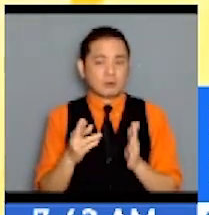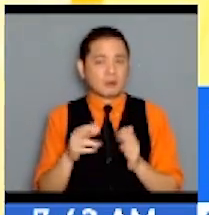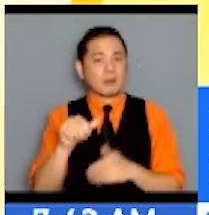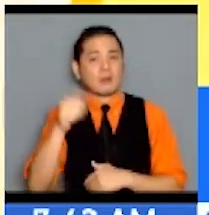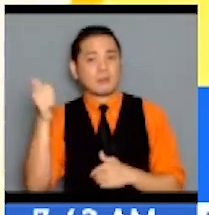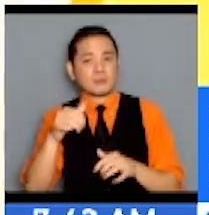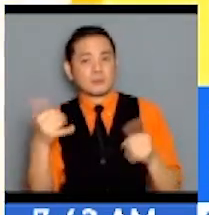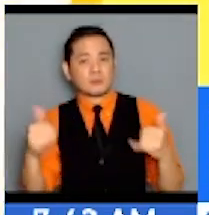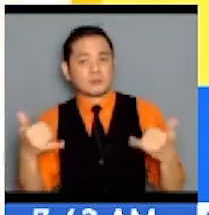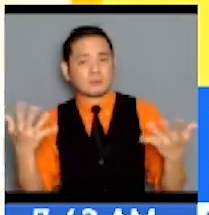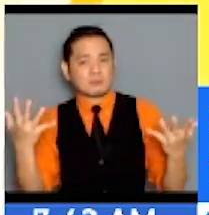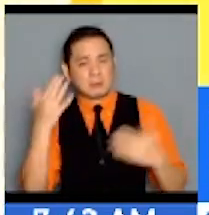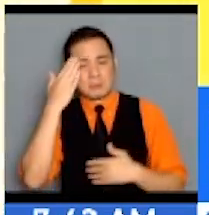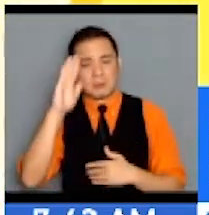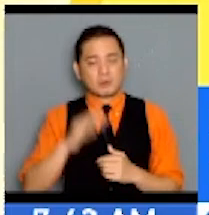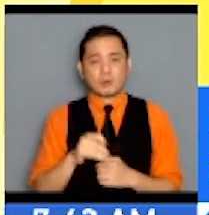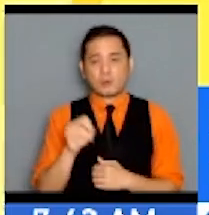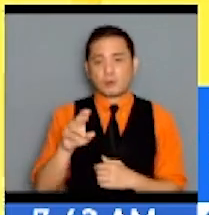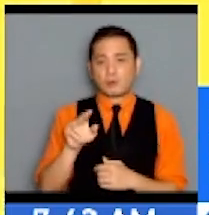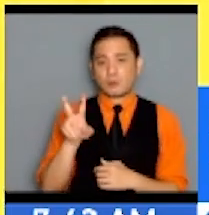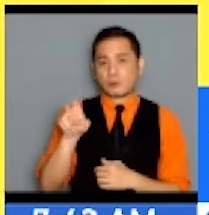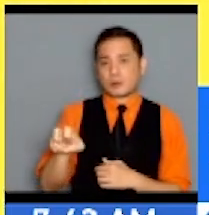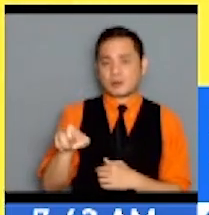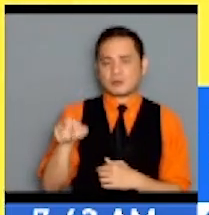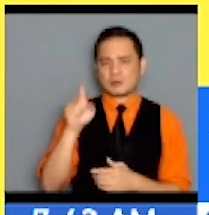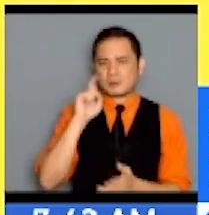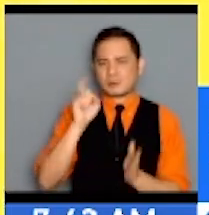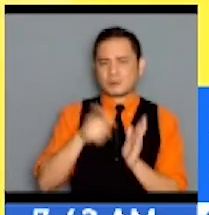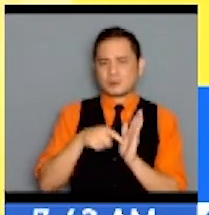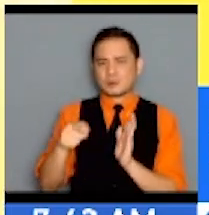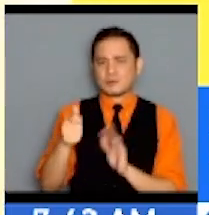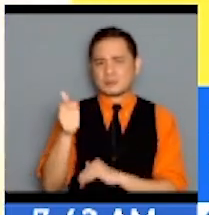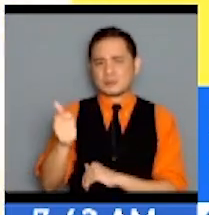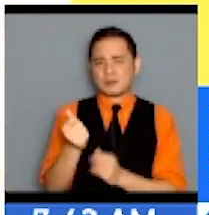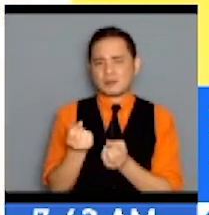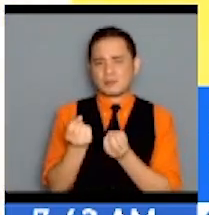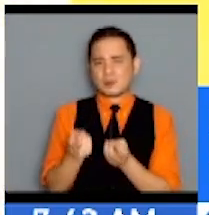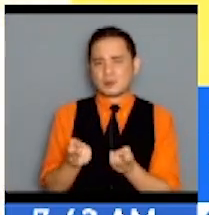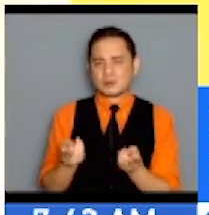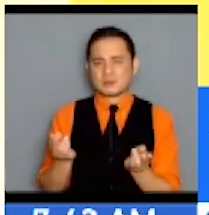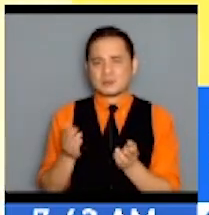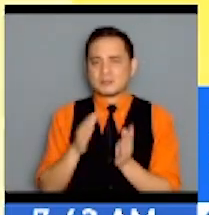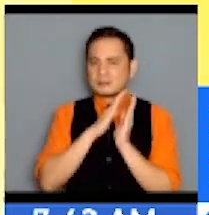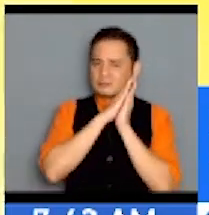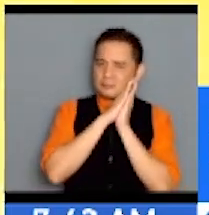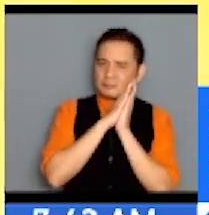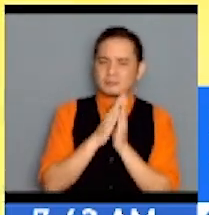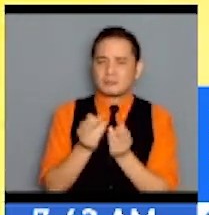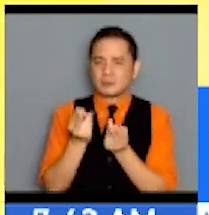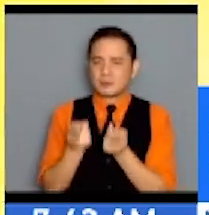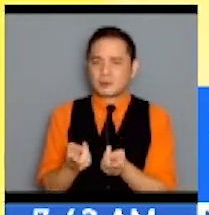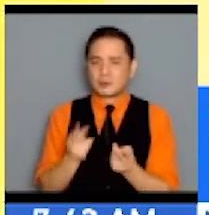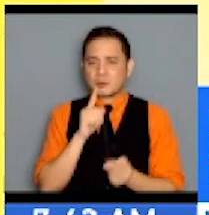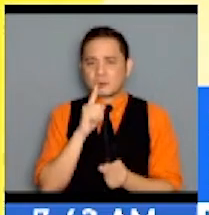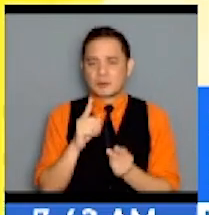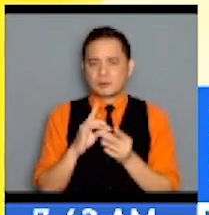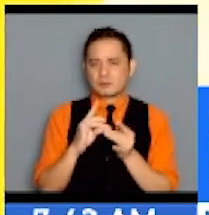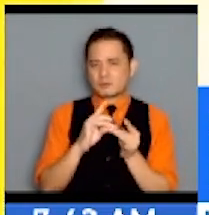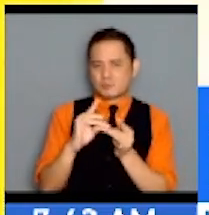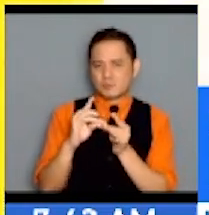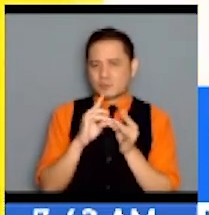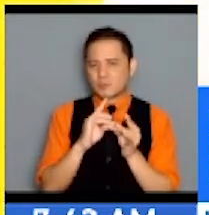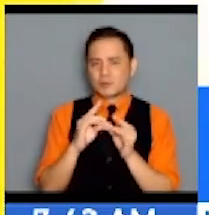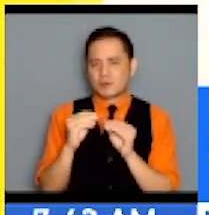na nakapantulog pareho or very intimate ang body language na ang conclusion may nangyari. Mm-hmm. So, ganun usually